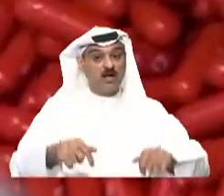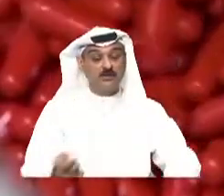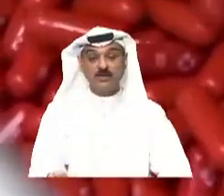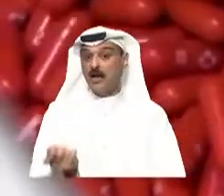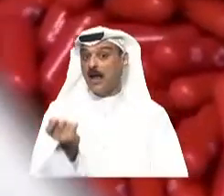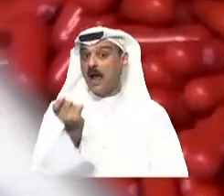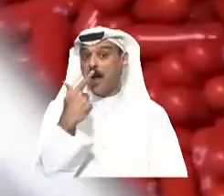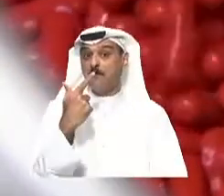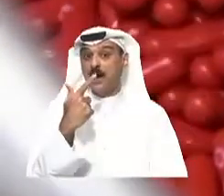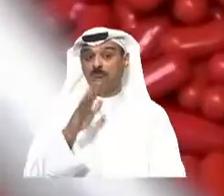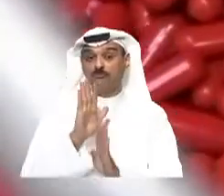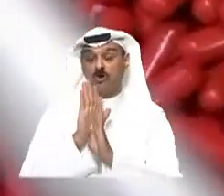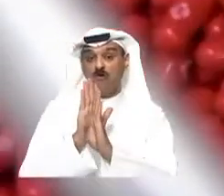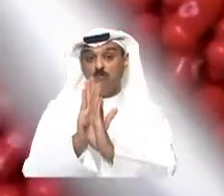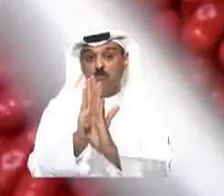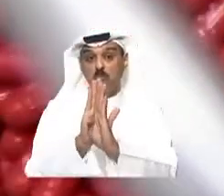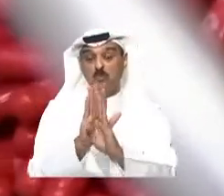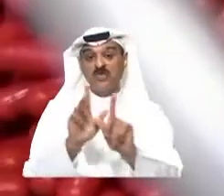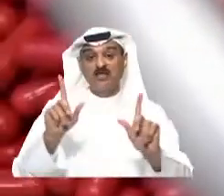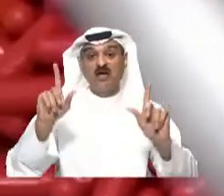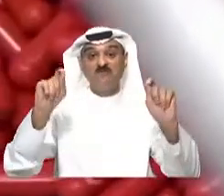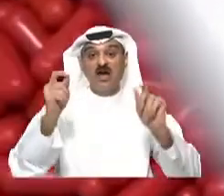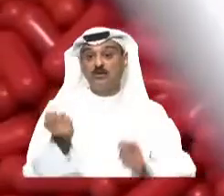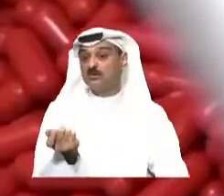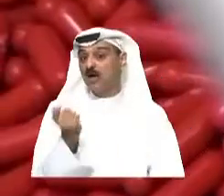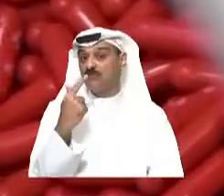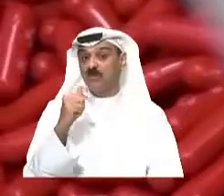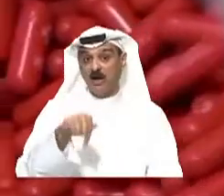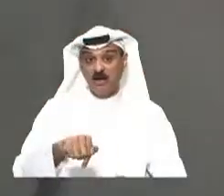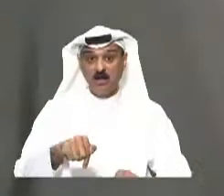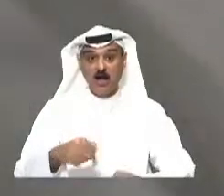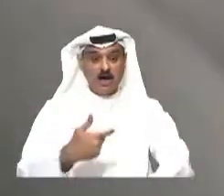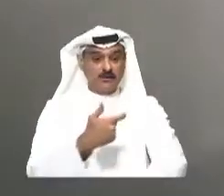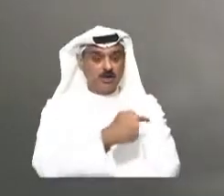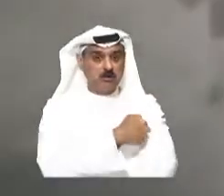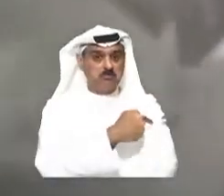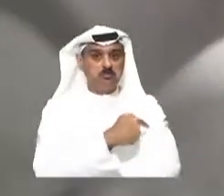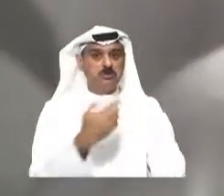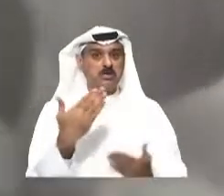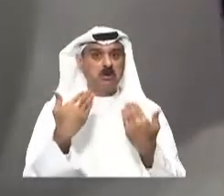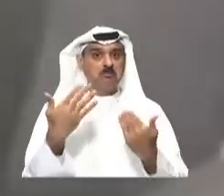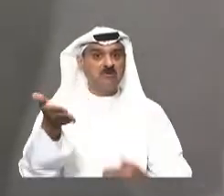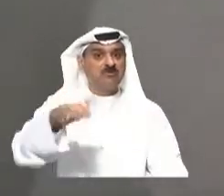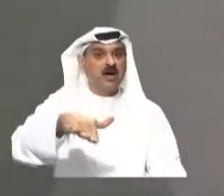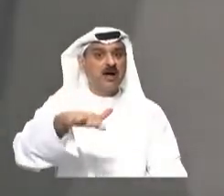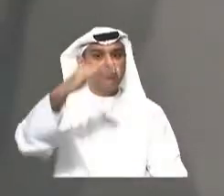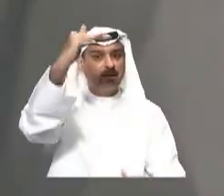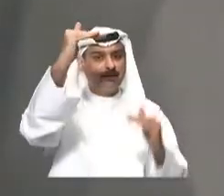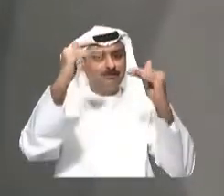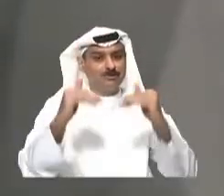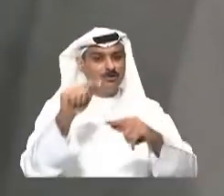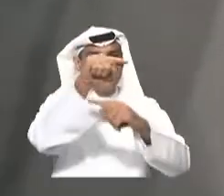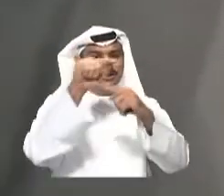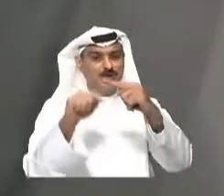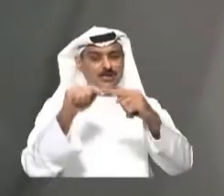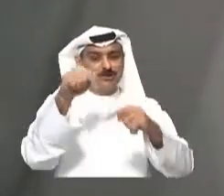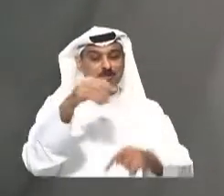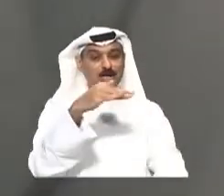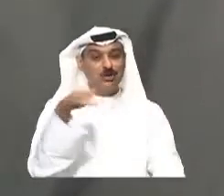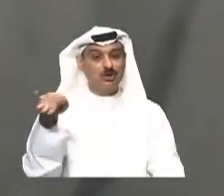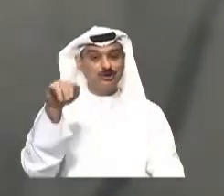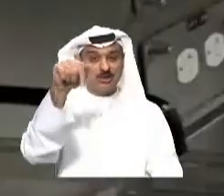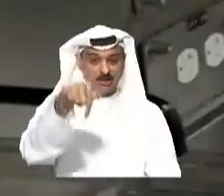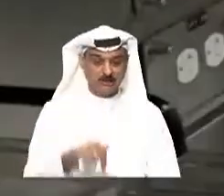مضادة لفيروس كورونا، والتي يمكن أن تقلل من دخول المستشفى والوفاة إلى النصف، وذلك بعد أن وافقت